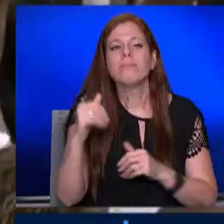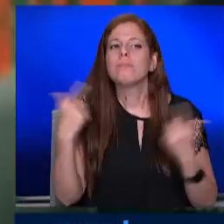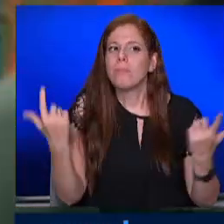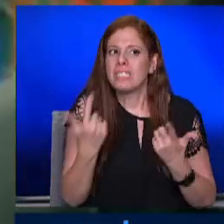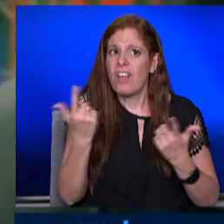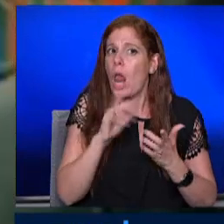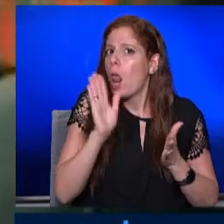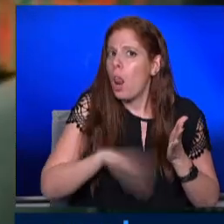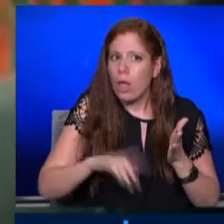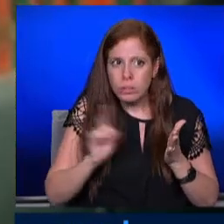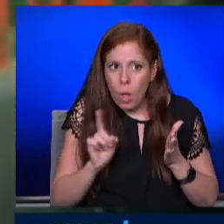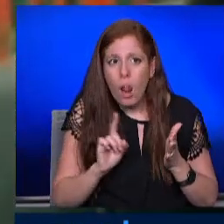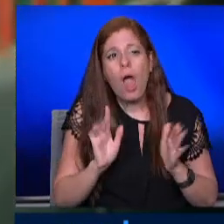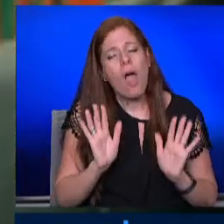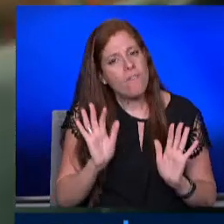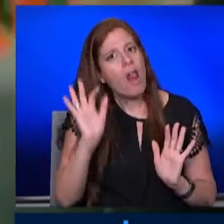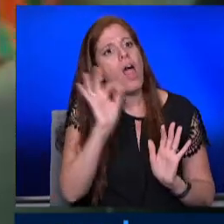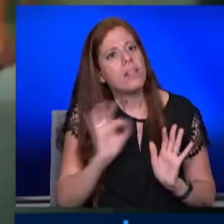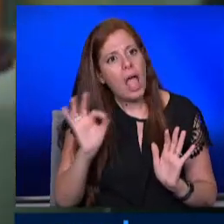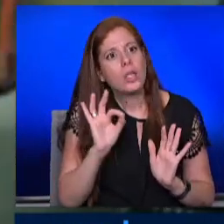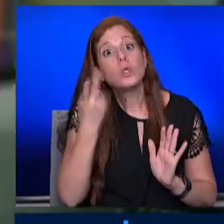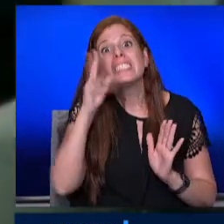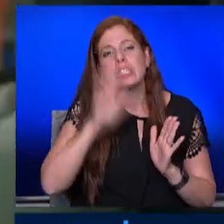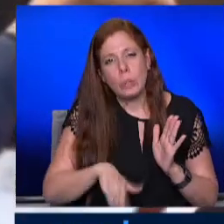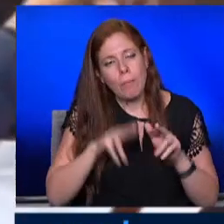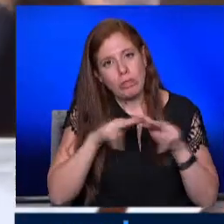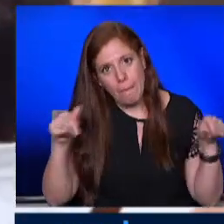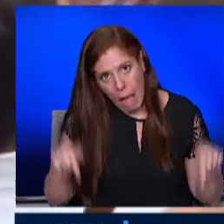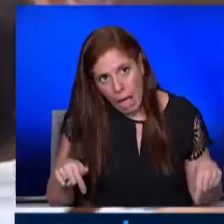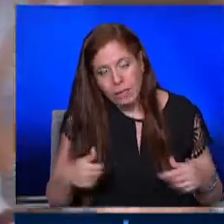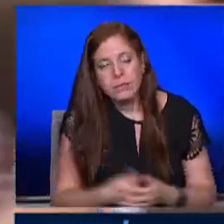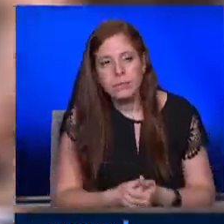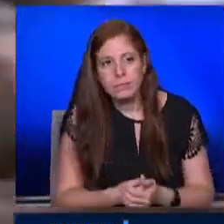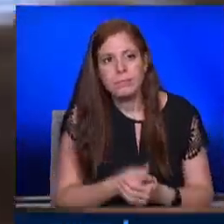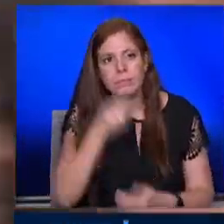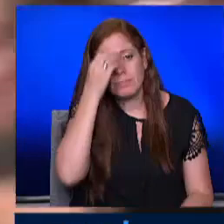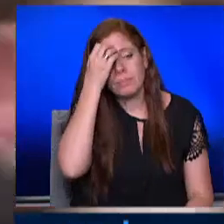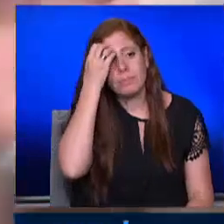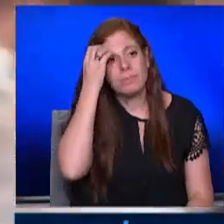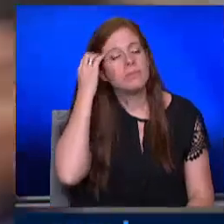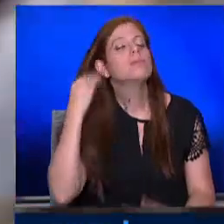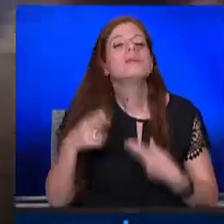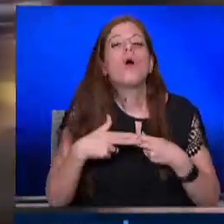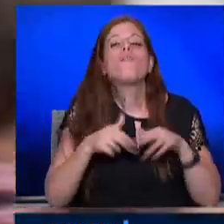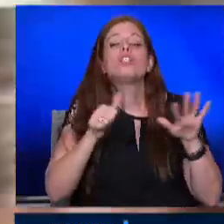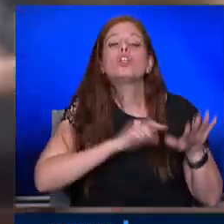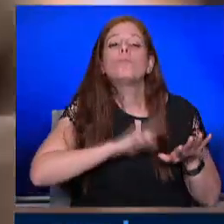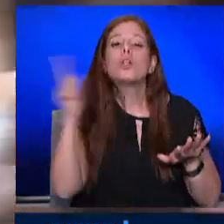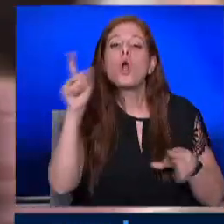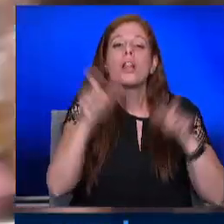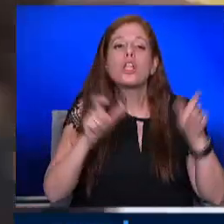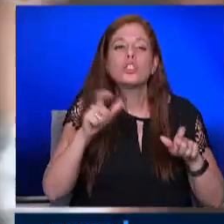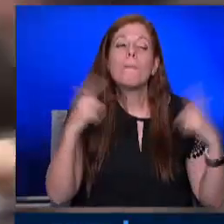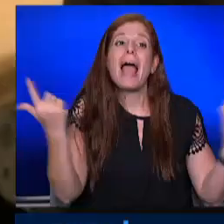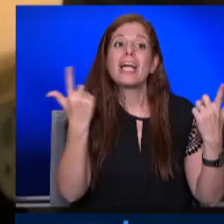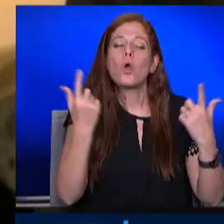מאוד זולים, אבל באופן אבסורד עדיין יותר זולים מבארץ. קרוב לשישה מיליון איש יחגגו בשבועיים וחצי